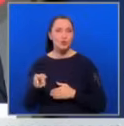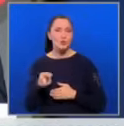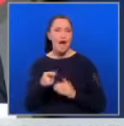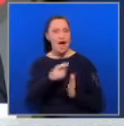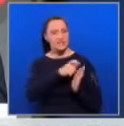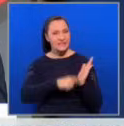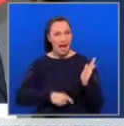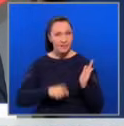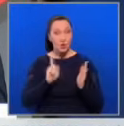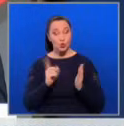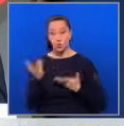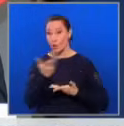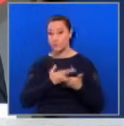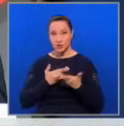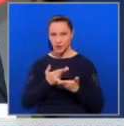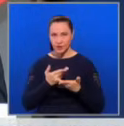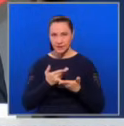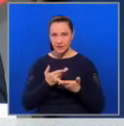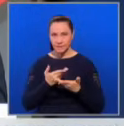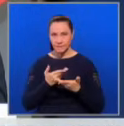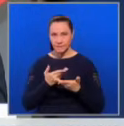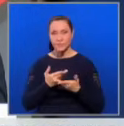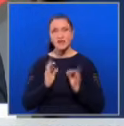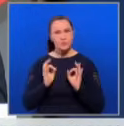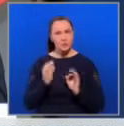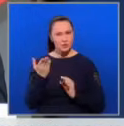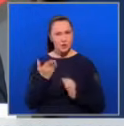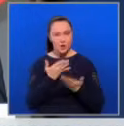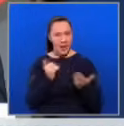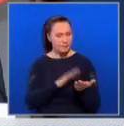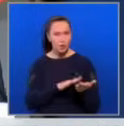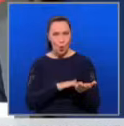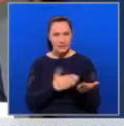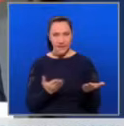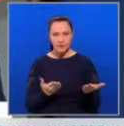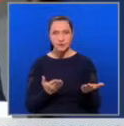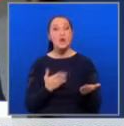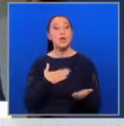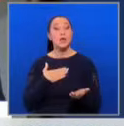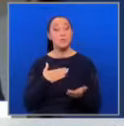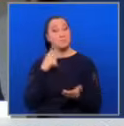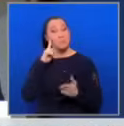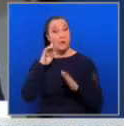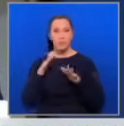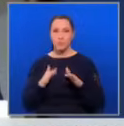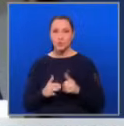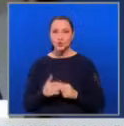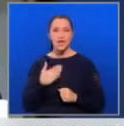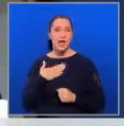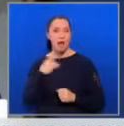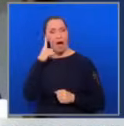статиите които го обсъждаха всъщност в него няма доказателства има предположения